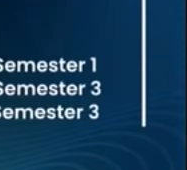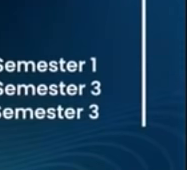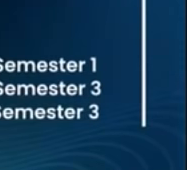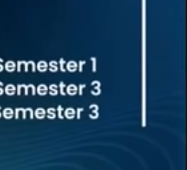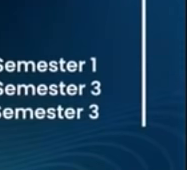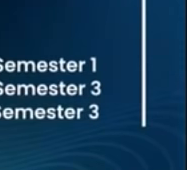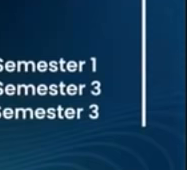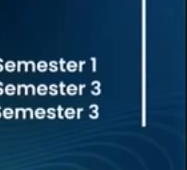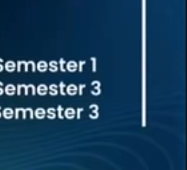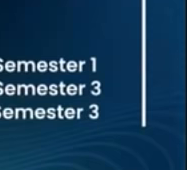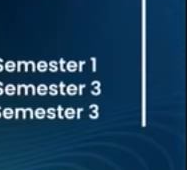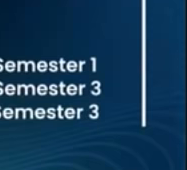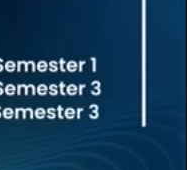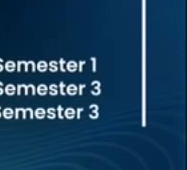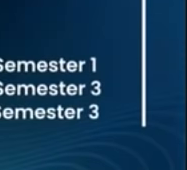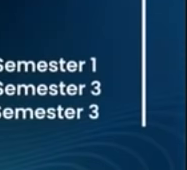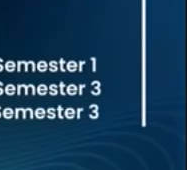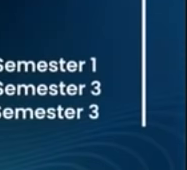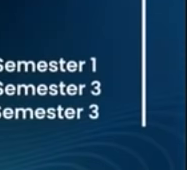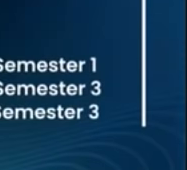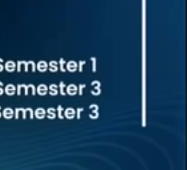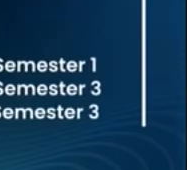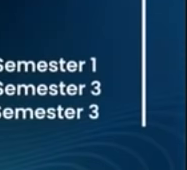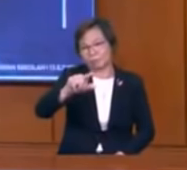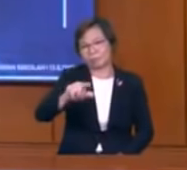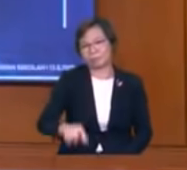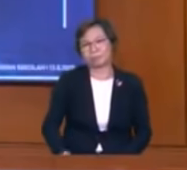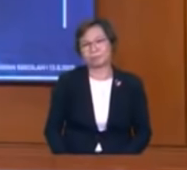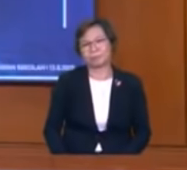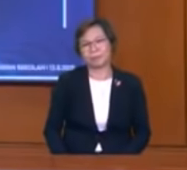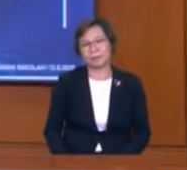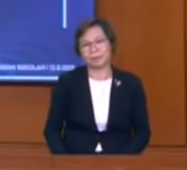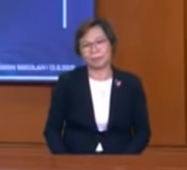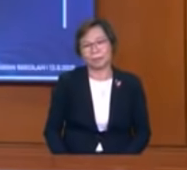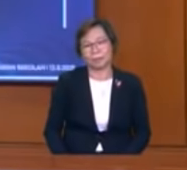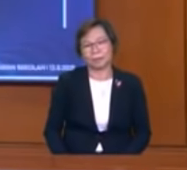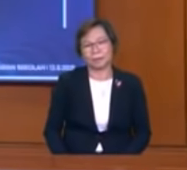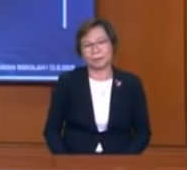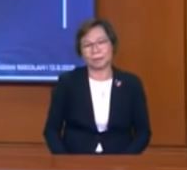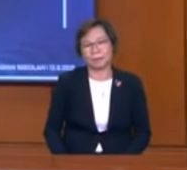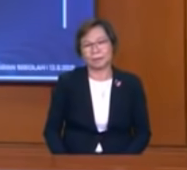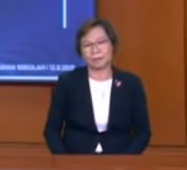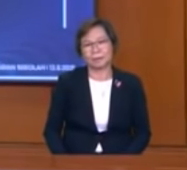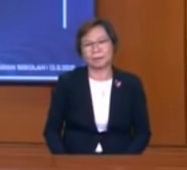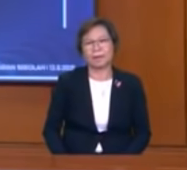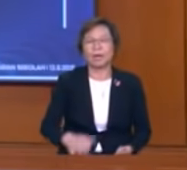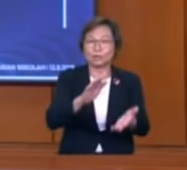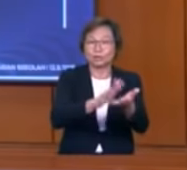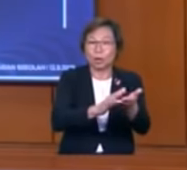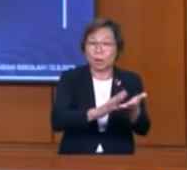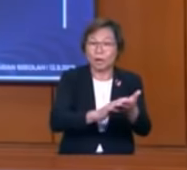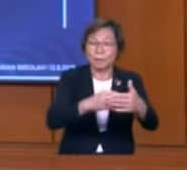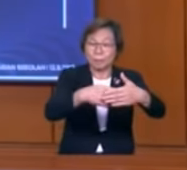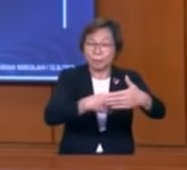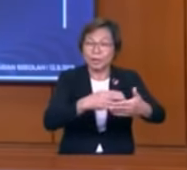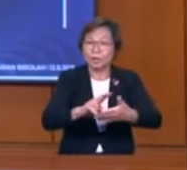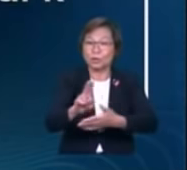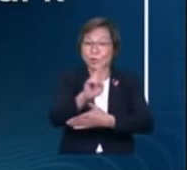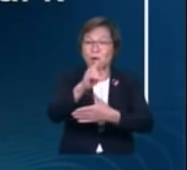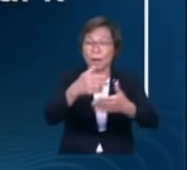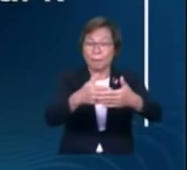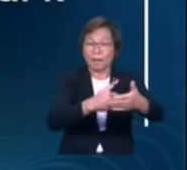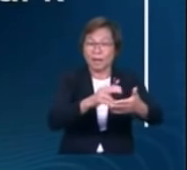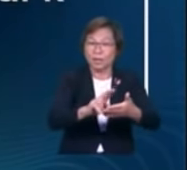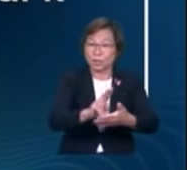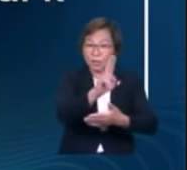oleh-oleh vocational seluruh negara Asia adalah dalam konteks Polres Metro kasih untuk